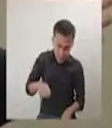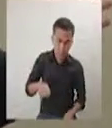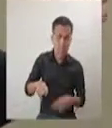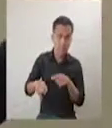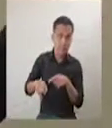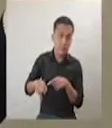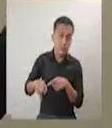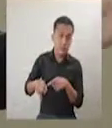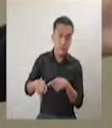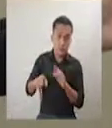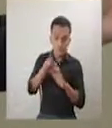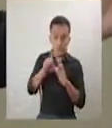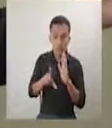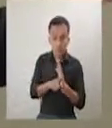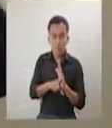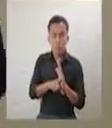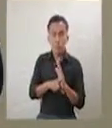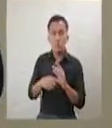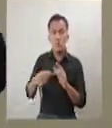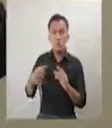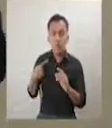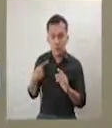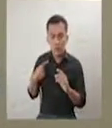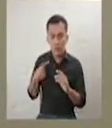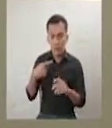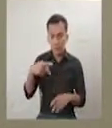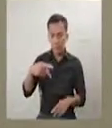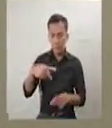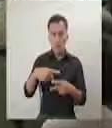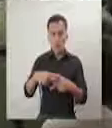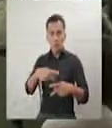Dapat ang ating batas magkaroon ng